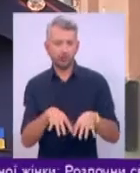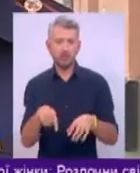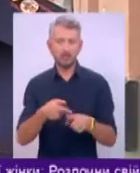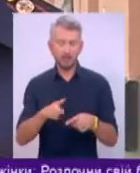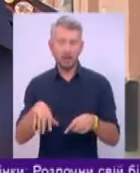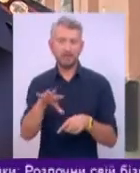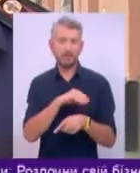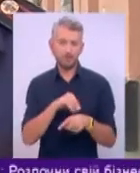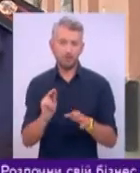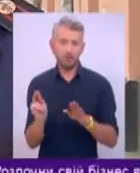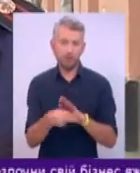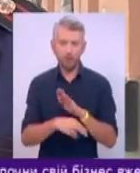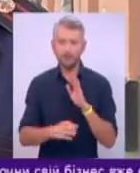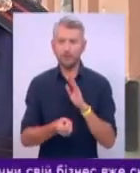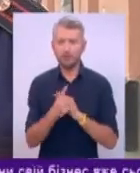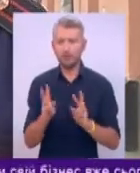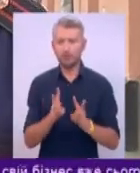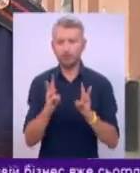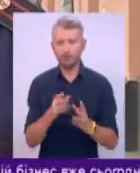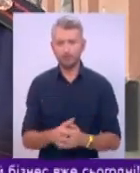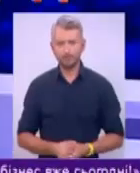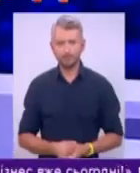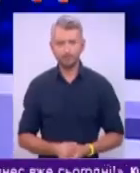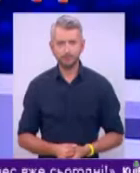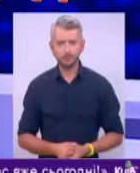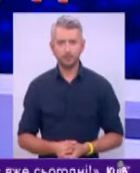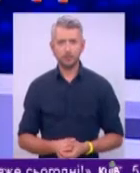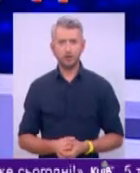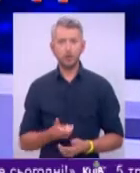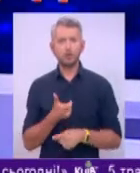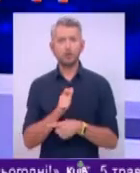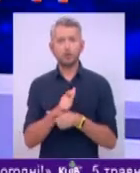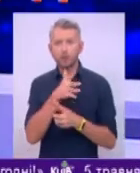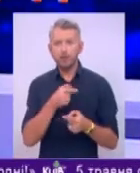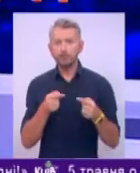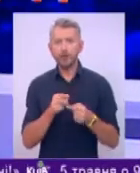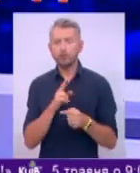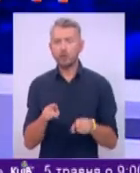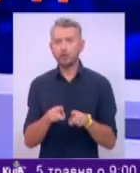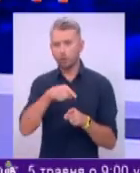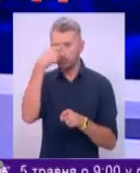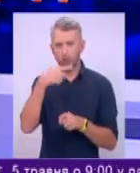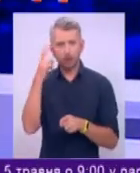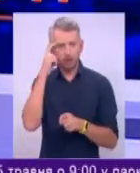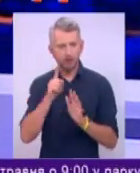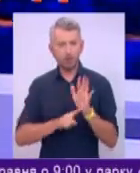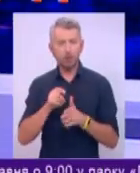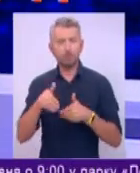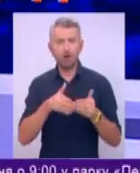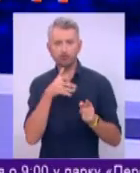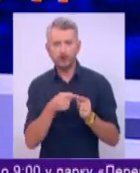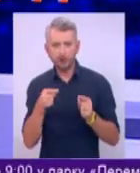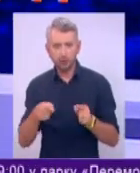звичайно, провокує виникнення пожеж в екосистемах. І дуже вчасно, як на таку спеку, у Києві стартує пляжний